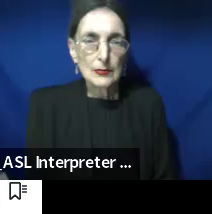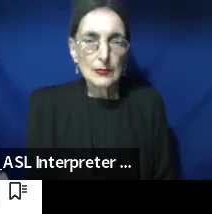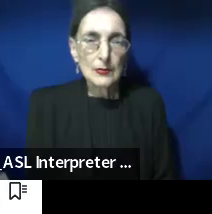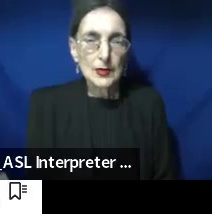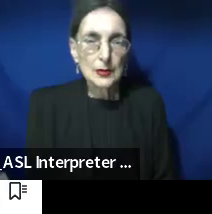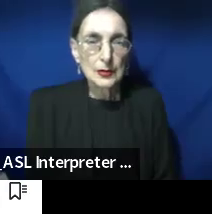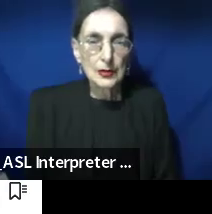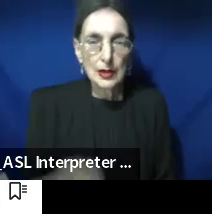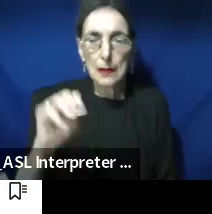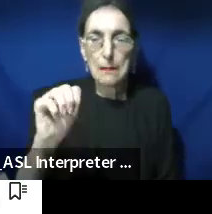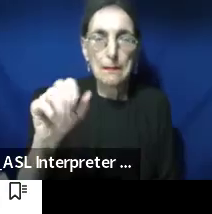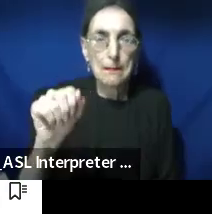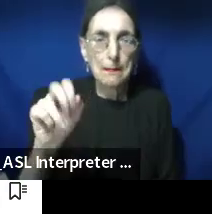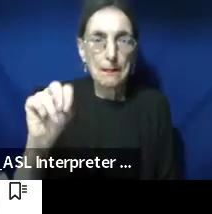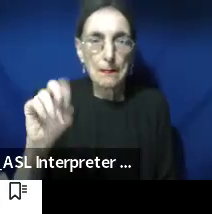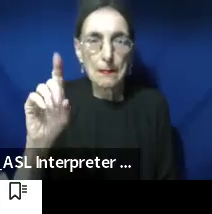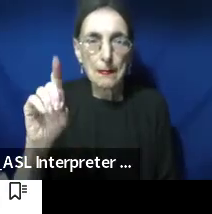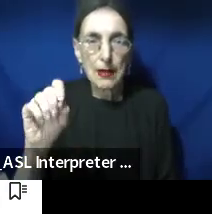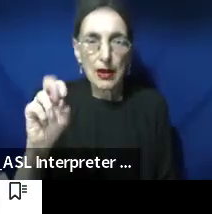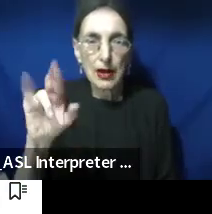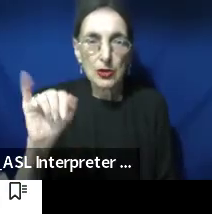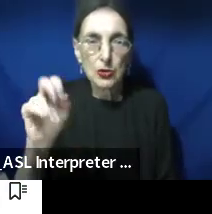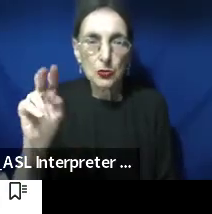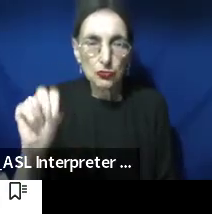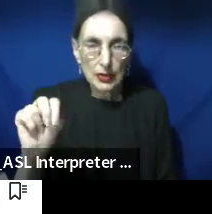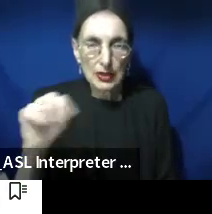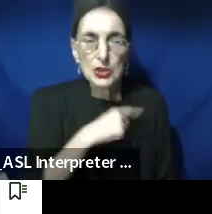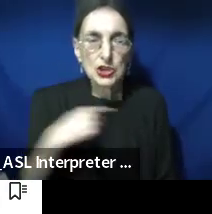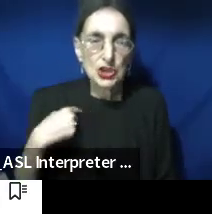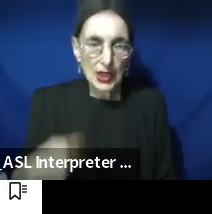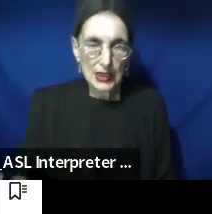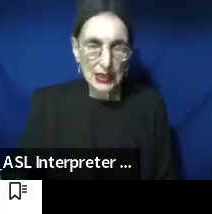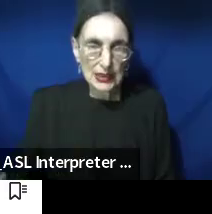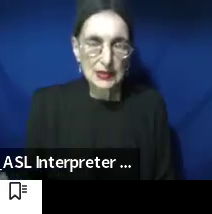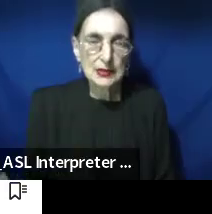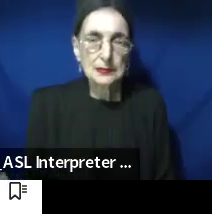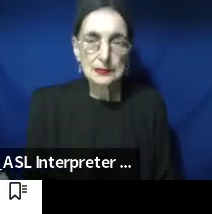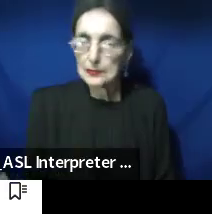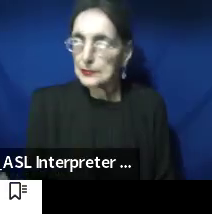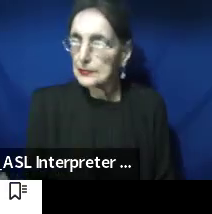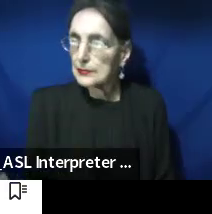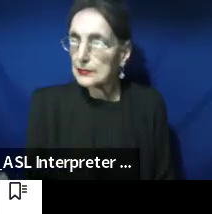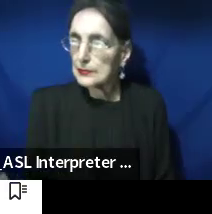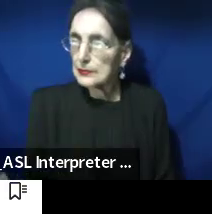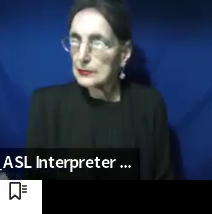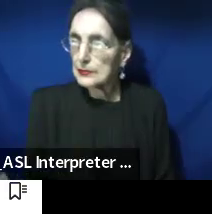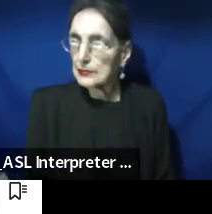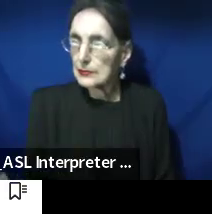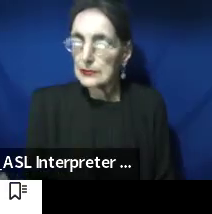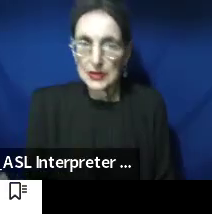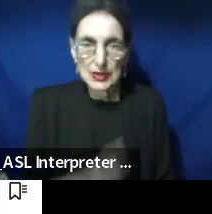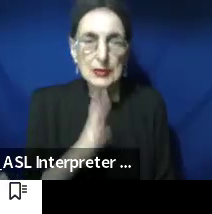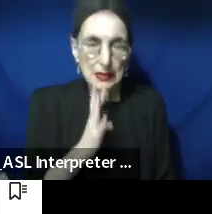Mandarin next, please. 本次会议提供西班牙语、葡萄牙语、海地奥里克尔